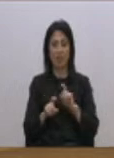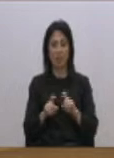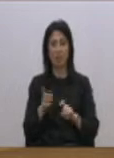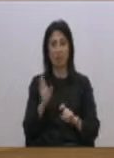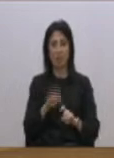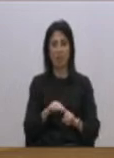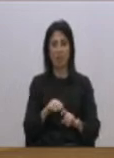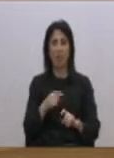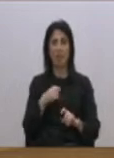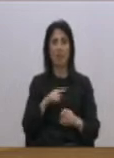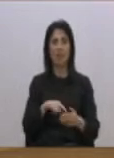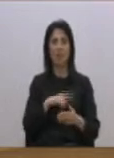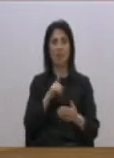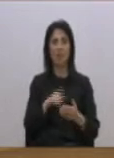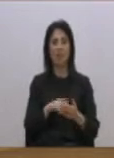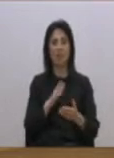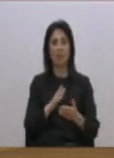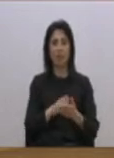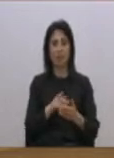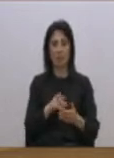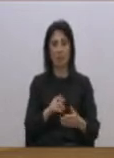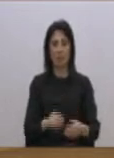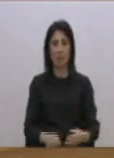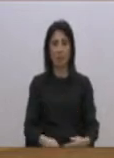mains me shekitva maqs sadgan esets